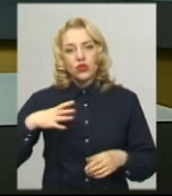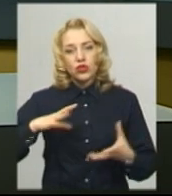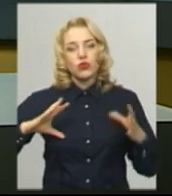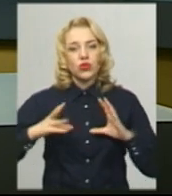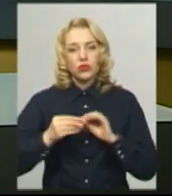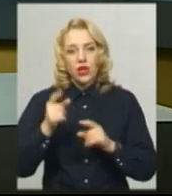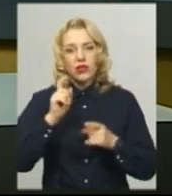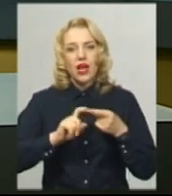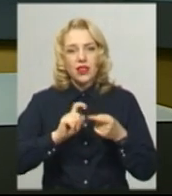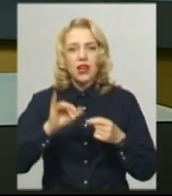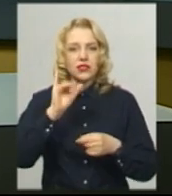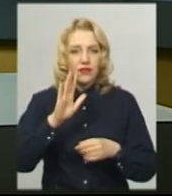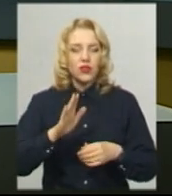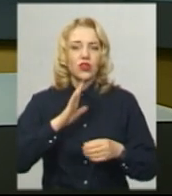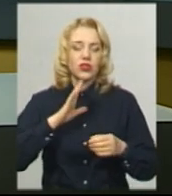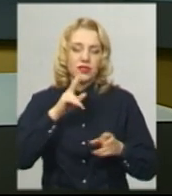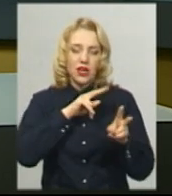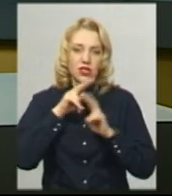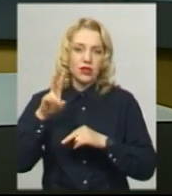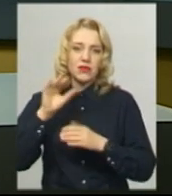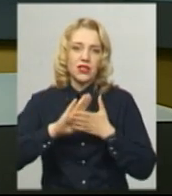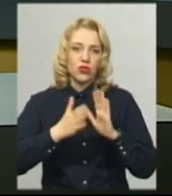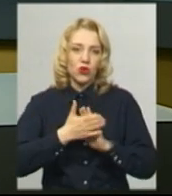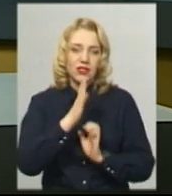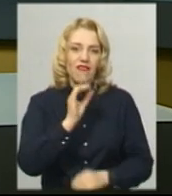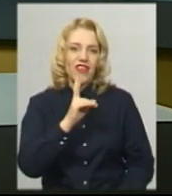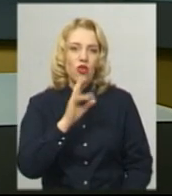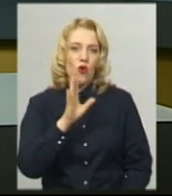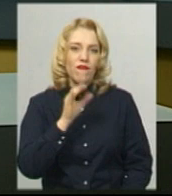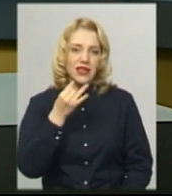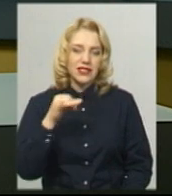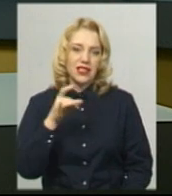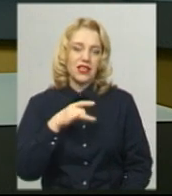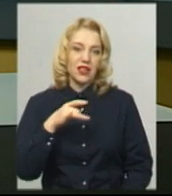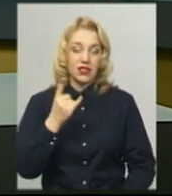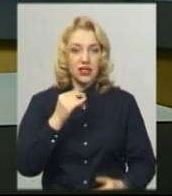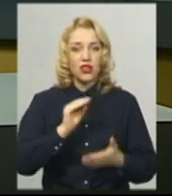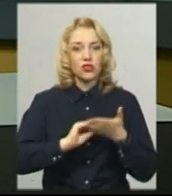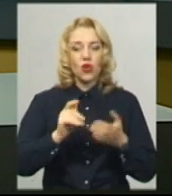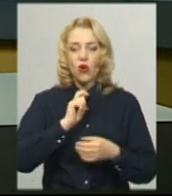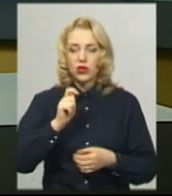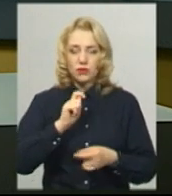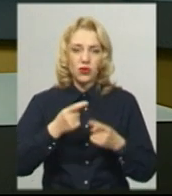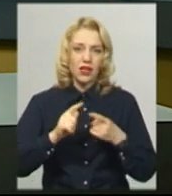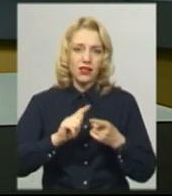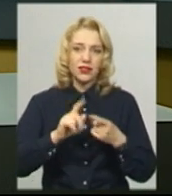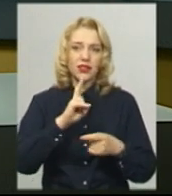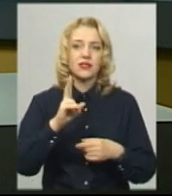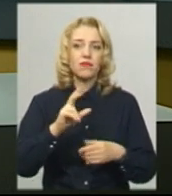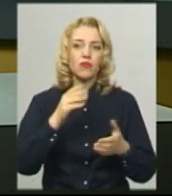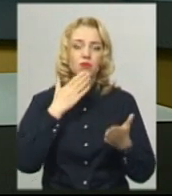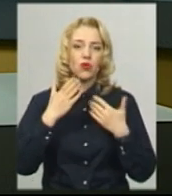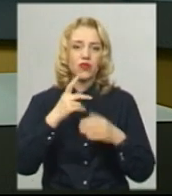результатів, аналізів та стежитиме за ситуацією в Віньковецькому районі. Наразі кореспонденти Суспільного поспілкувалися з представниками